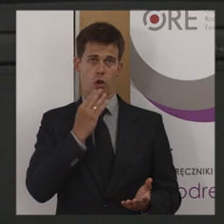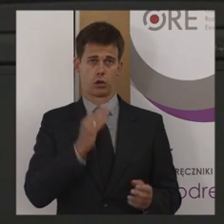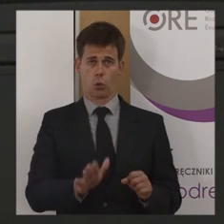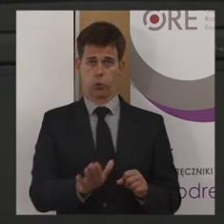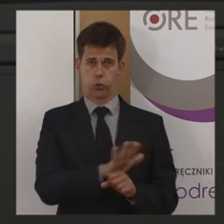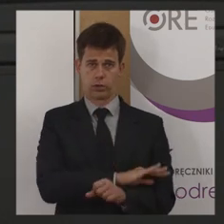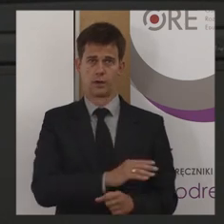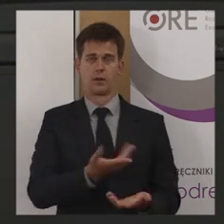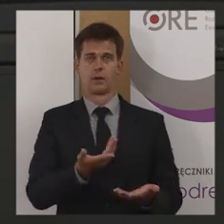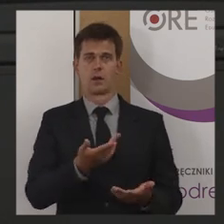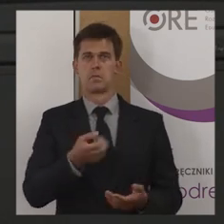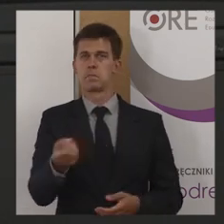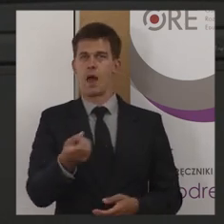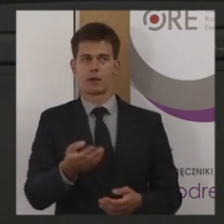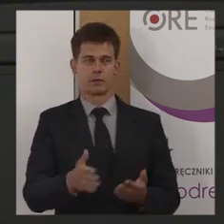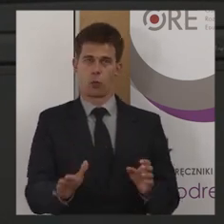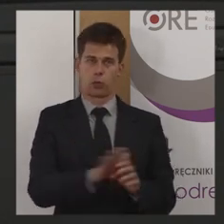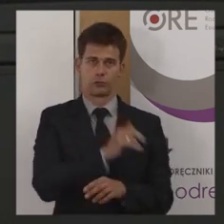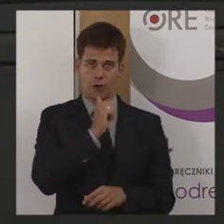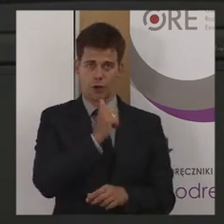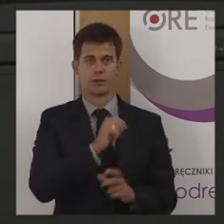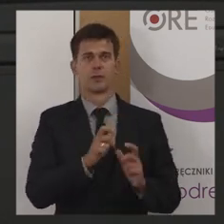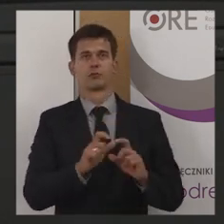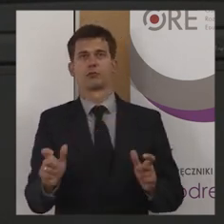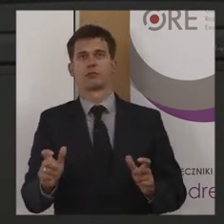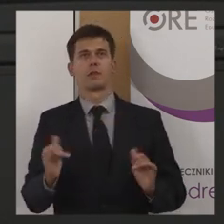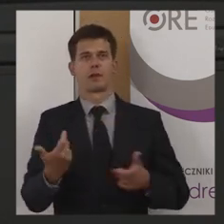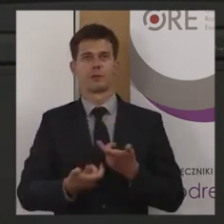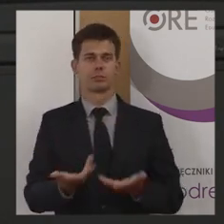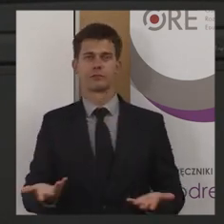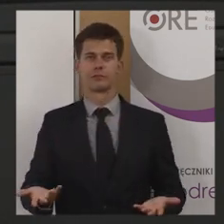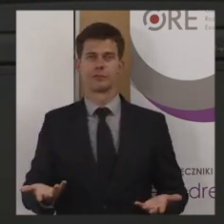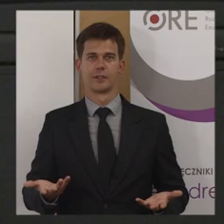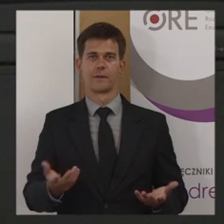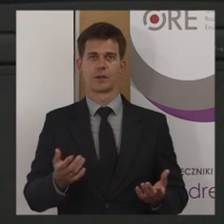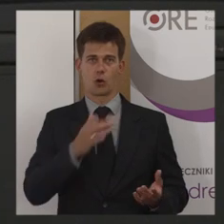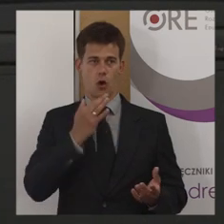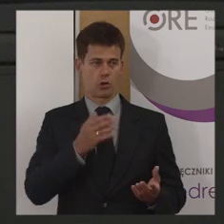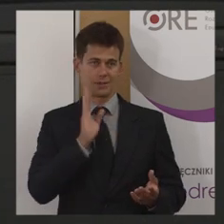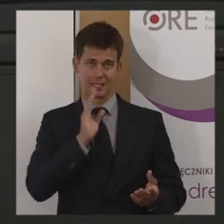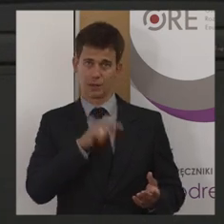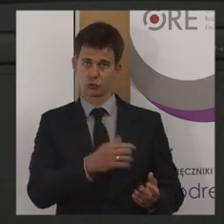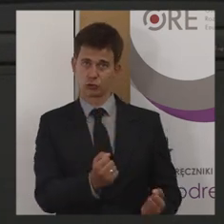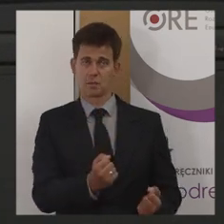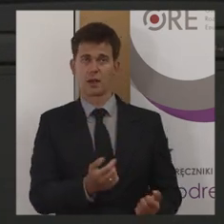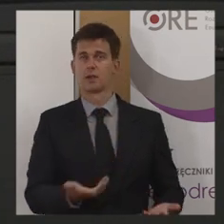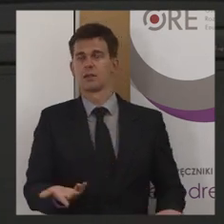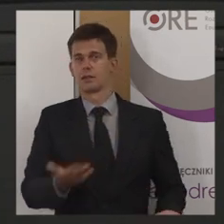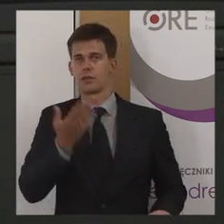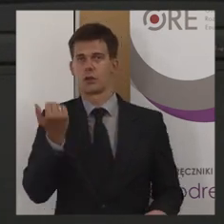z części kształtów zrezygnować, żeby to dziecko słabowidzące miało lepszy